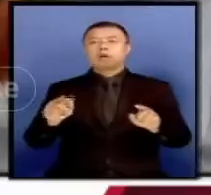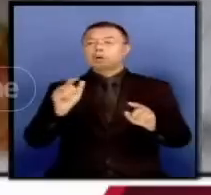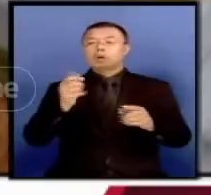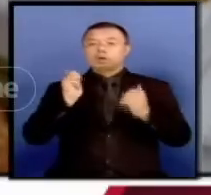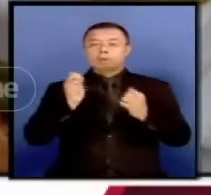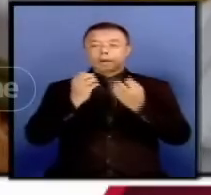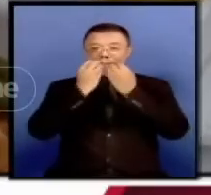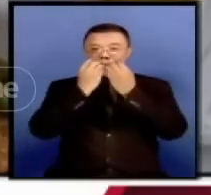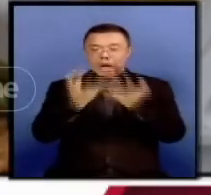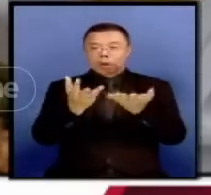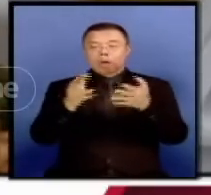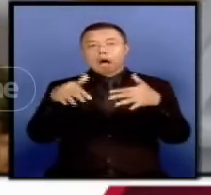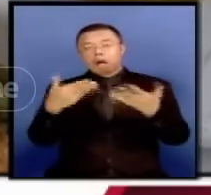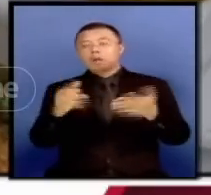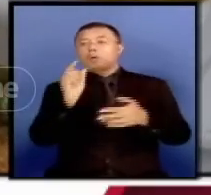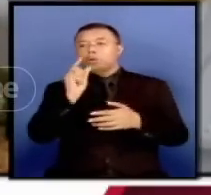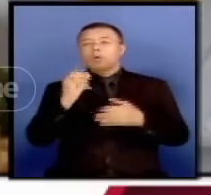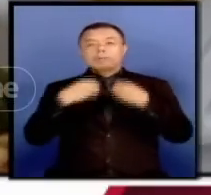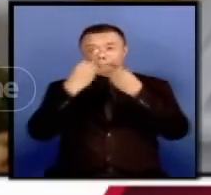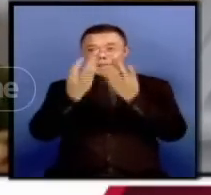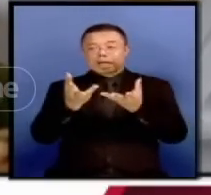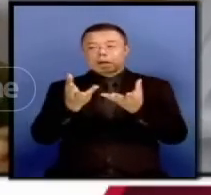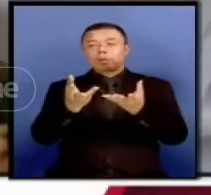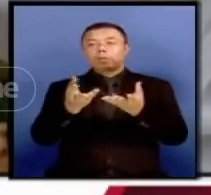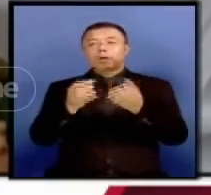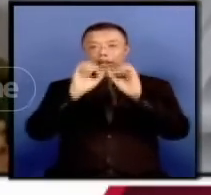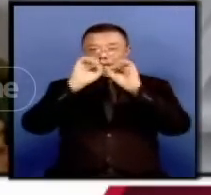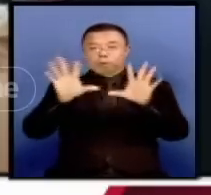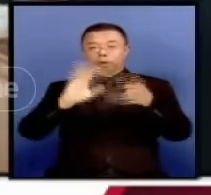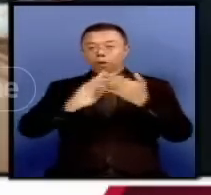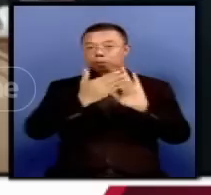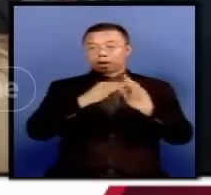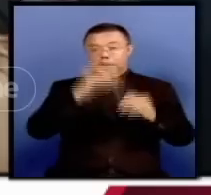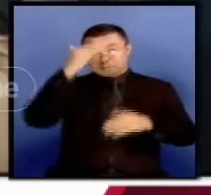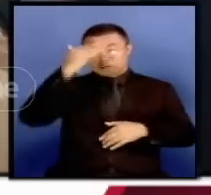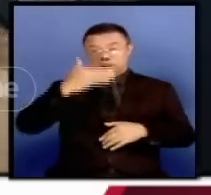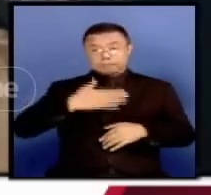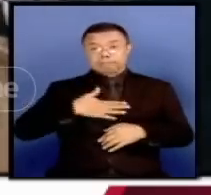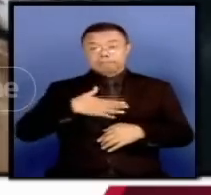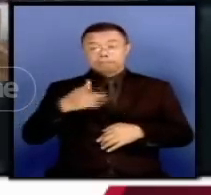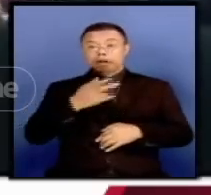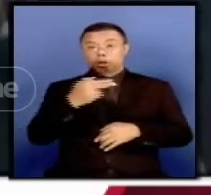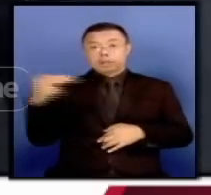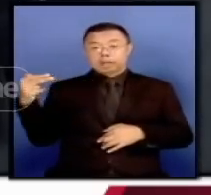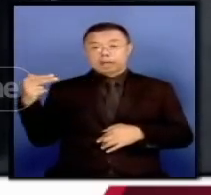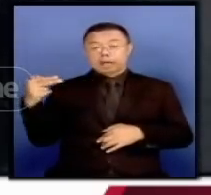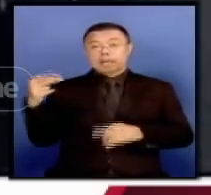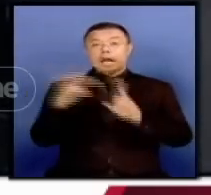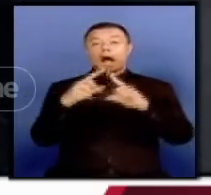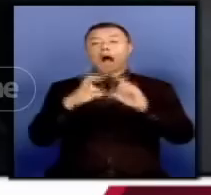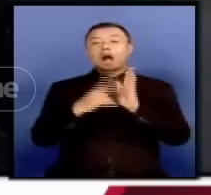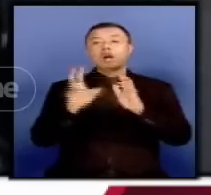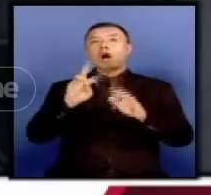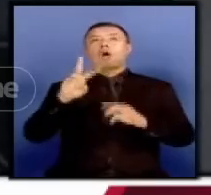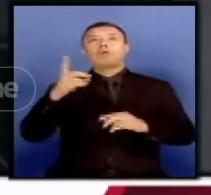memberitahu, atau maksudnya untuk memberikan informasi, komunitas Muslim Indonesia di Hannover